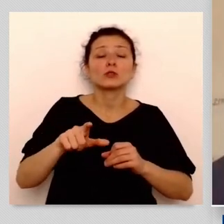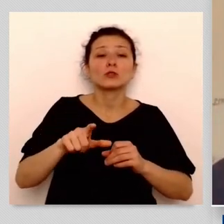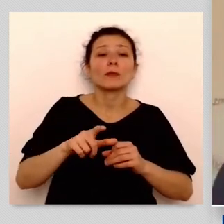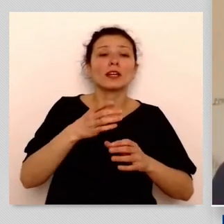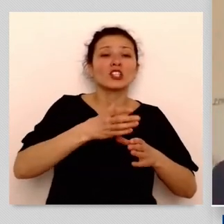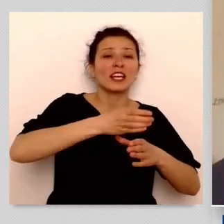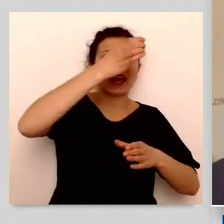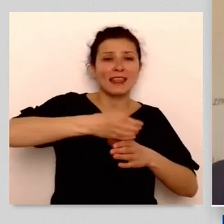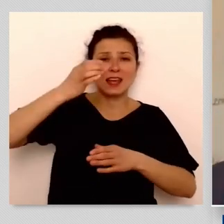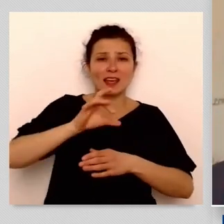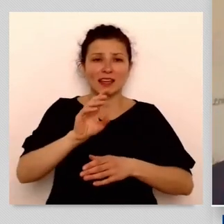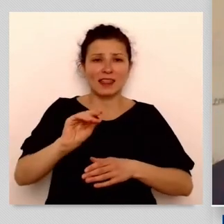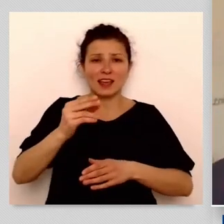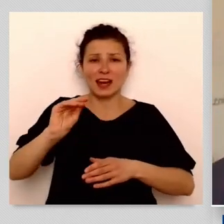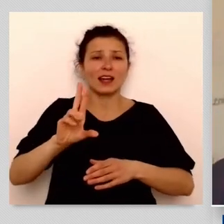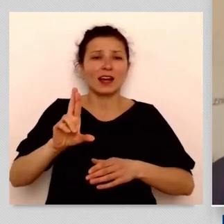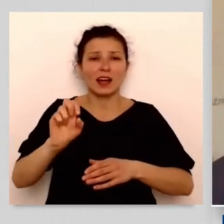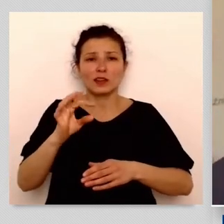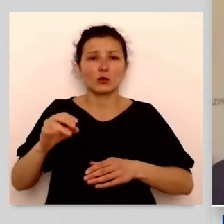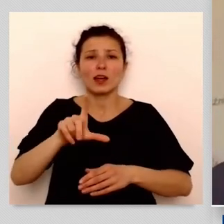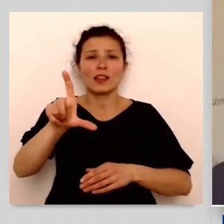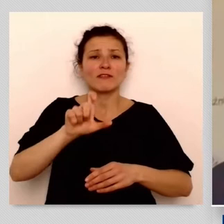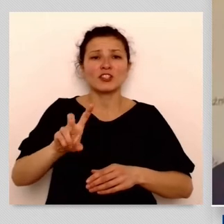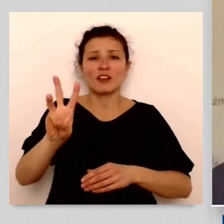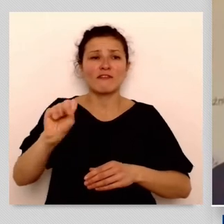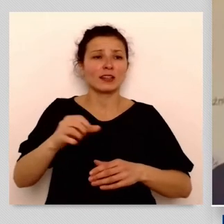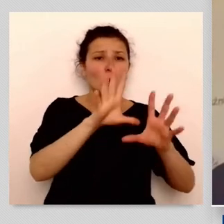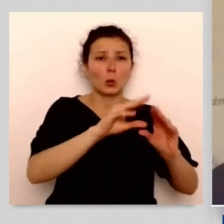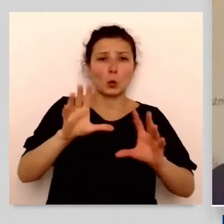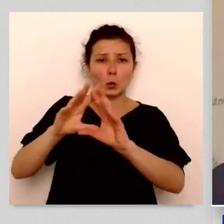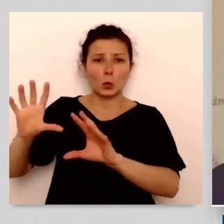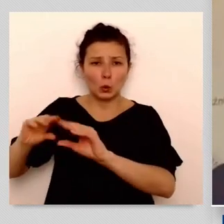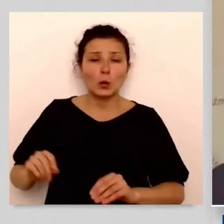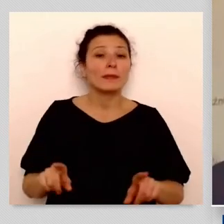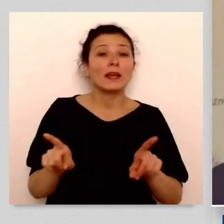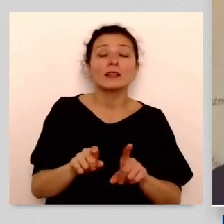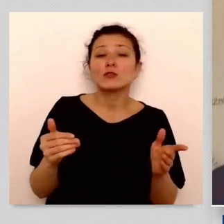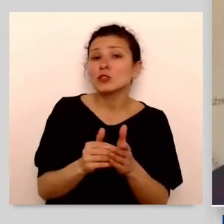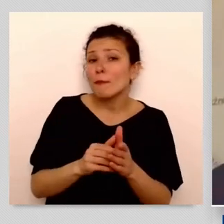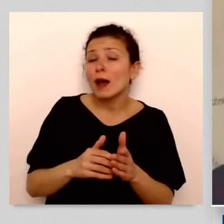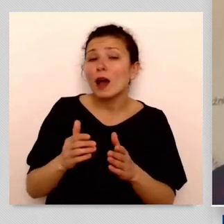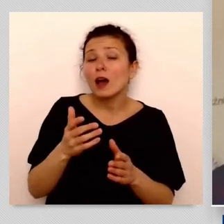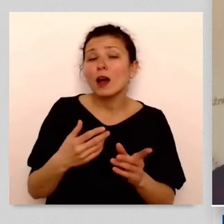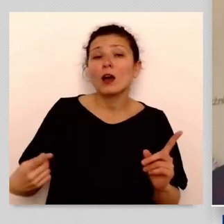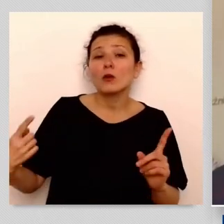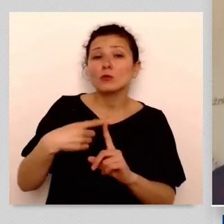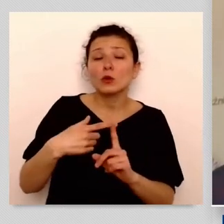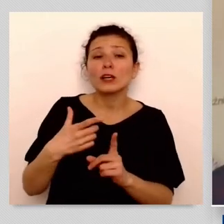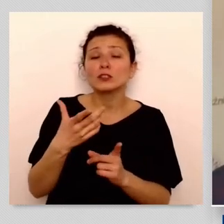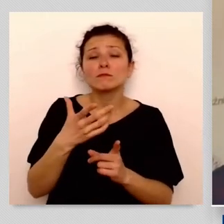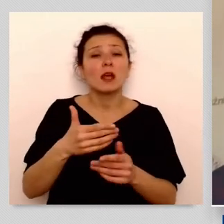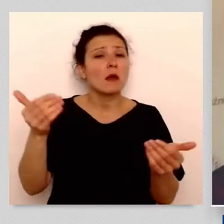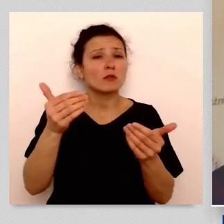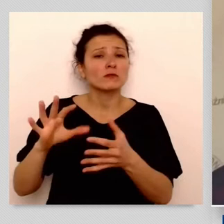generatory, a do tego trzeba było dołożyć również ten cały potencjał, który jest powiązany z gospodarką w obiegu